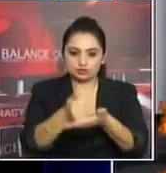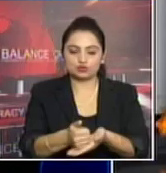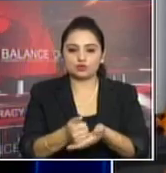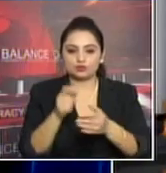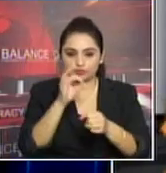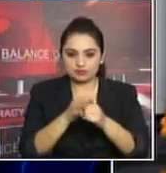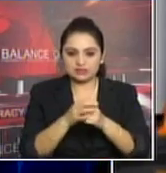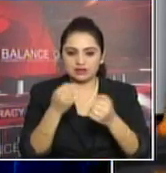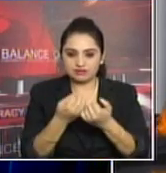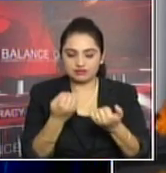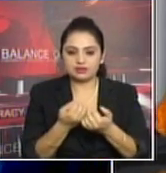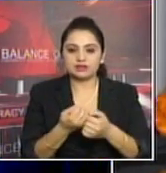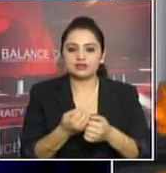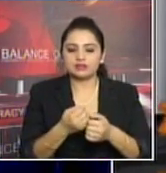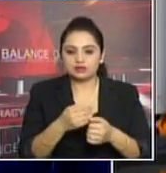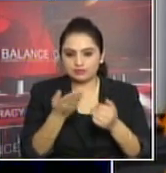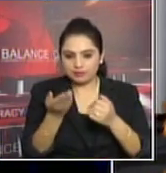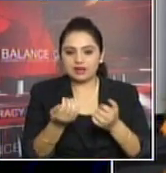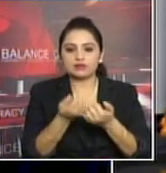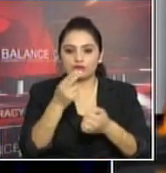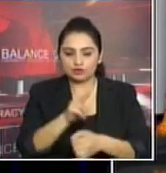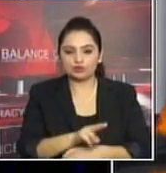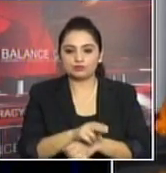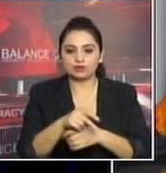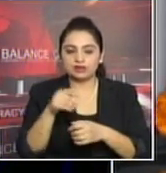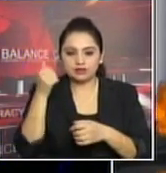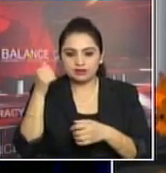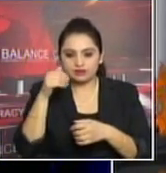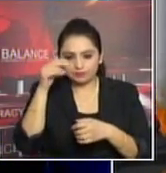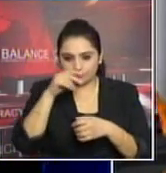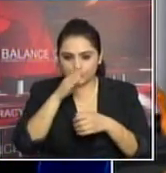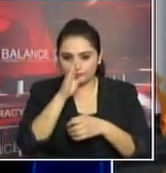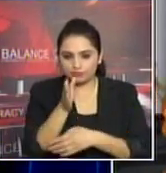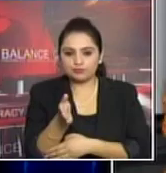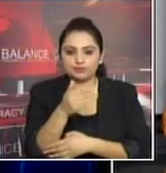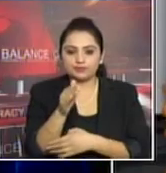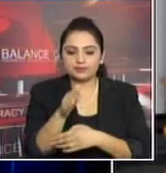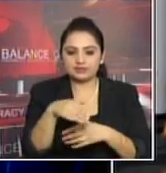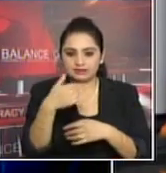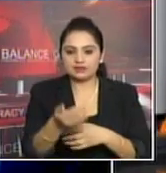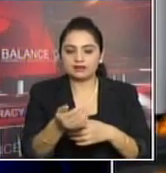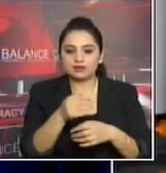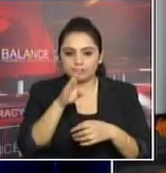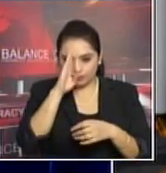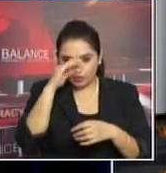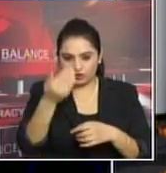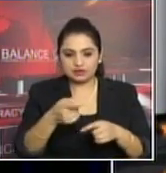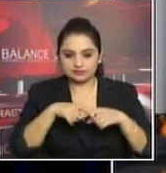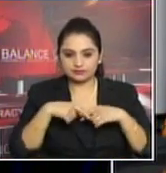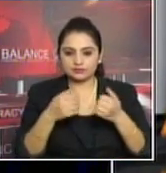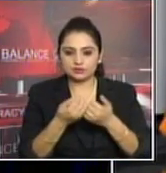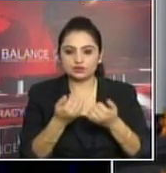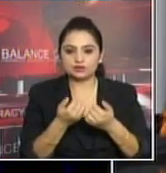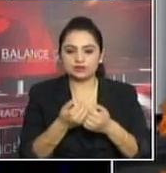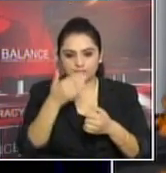गते बर्दियामा उप प्रधानमन्त्रीलाई कालो झण्डा देखाएको आरोपमा प्रहरीले राम मनोहर यादवलाई नियन्त्रणमा लिएर हिरासतमा राखेको